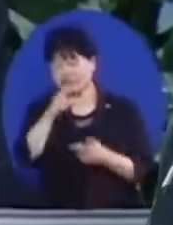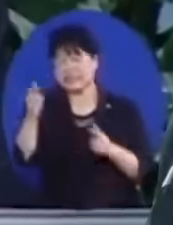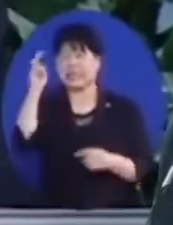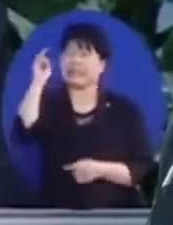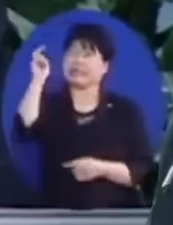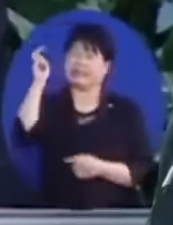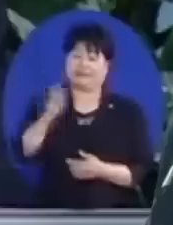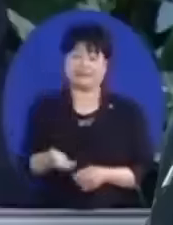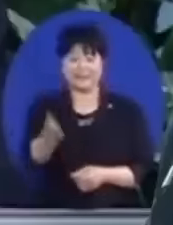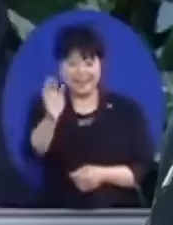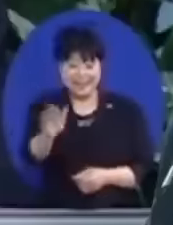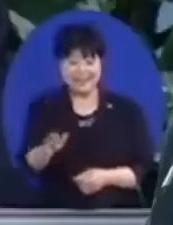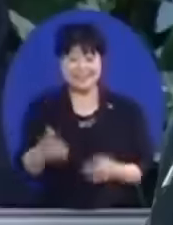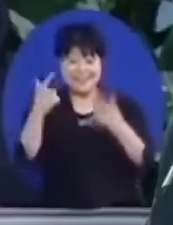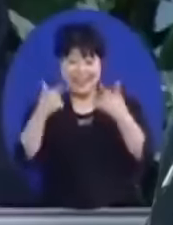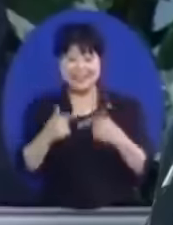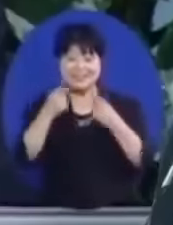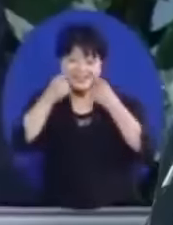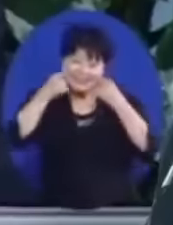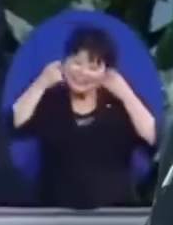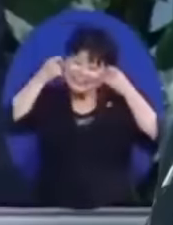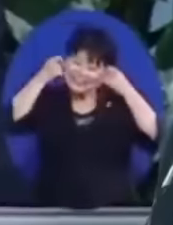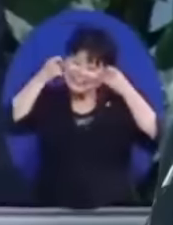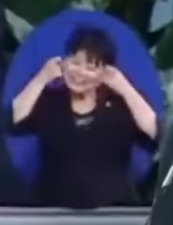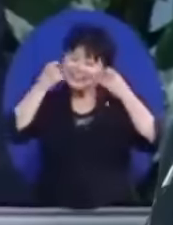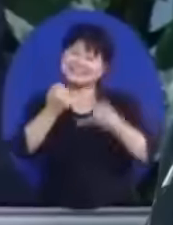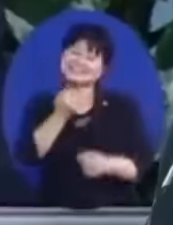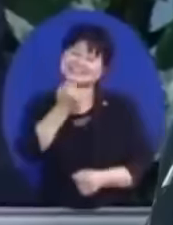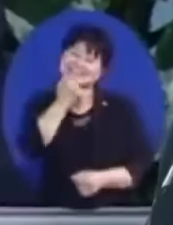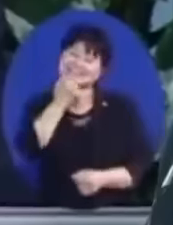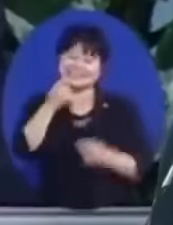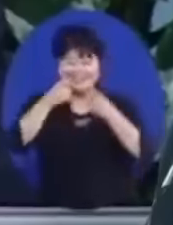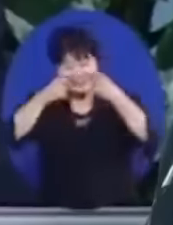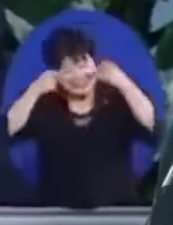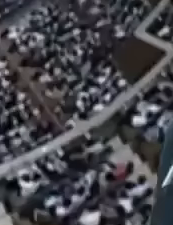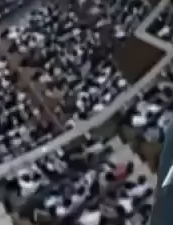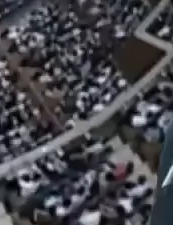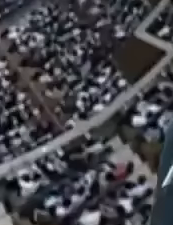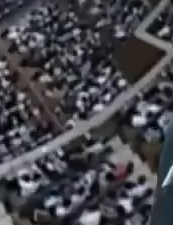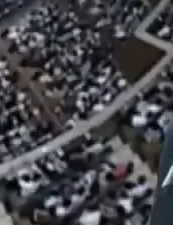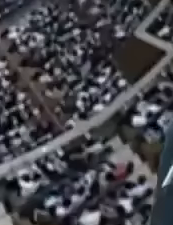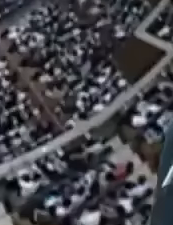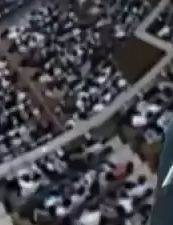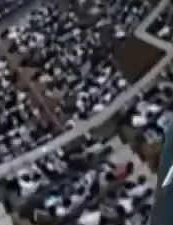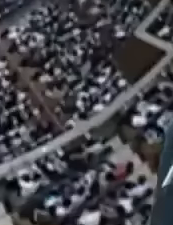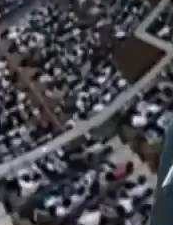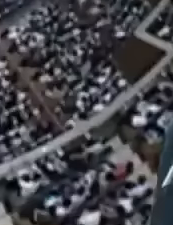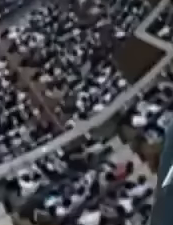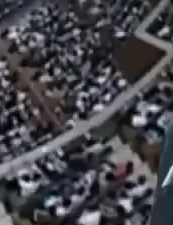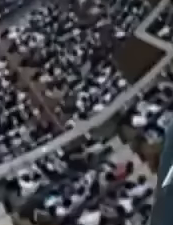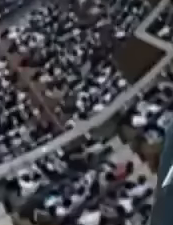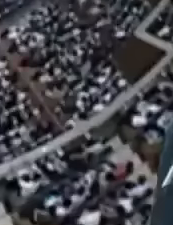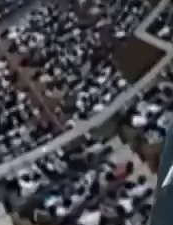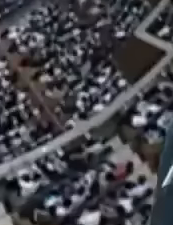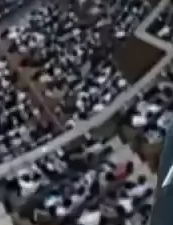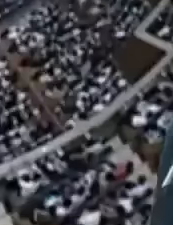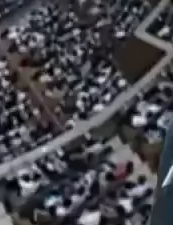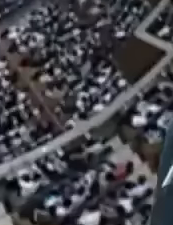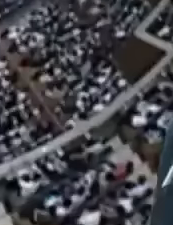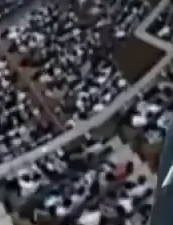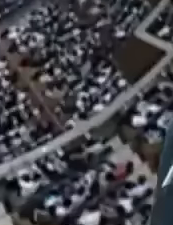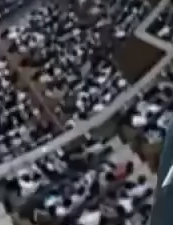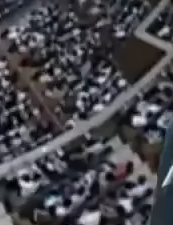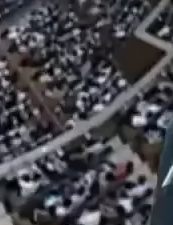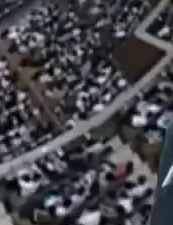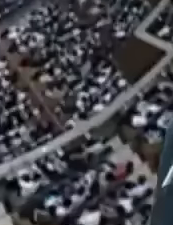생각하는 것입니다. 그러나 항상 웃으면 이웃 사람이 자기를 좋아하고 사랑하는 줄로 알고 있는 것입니다.